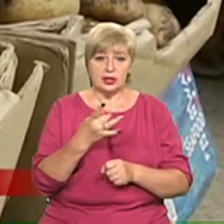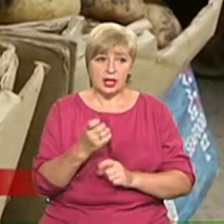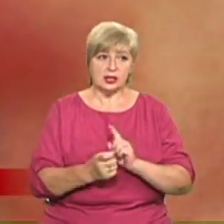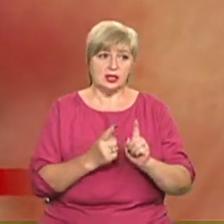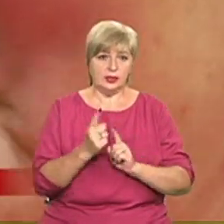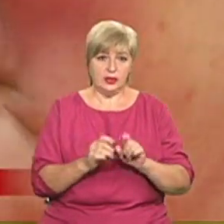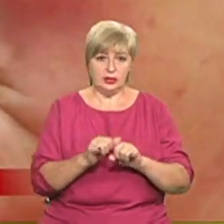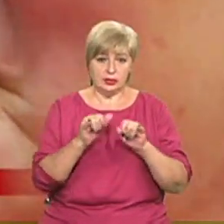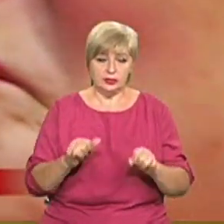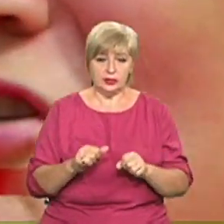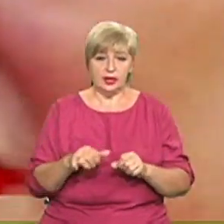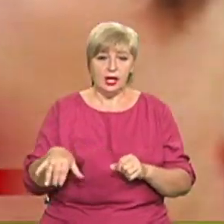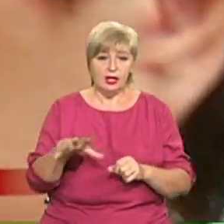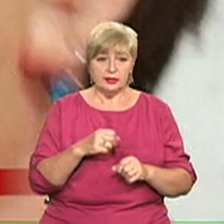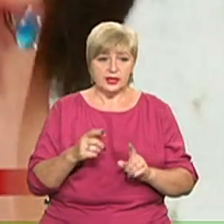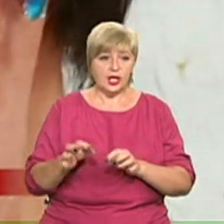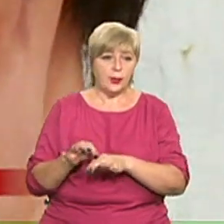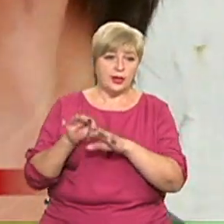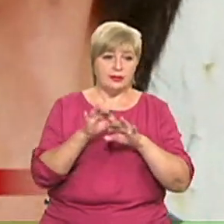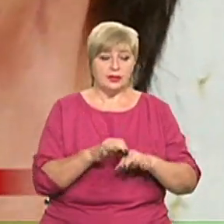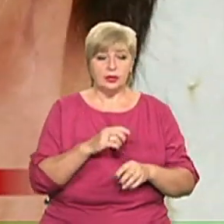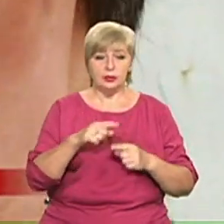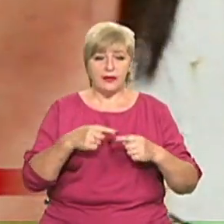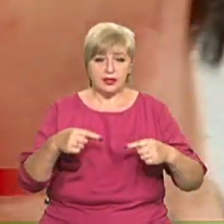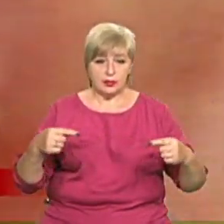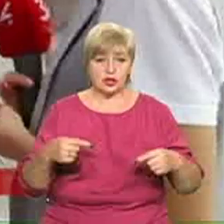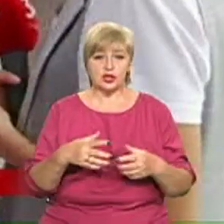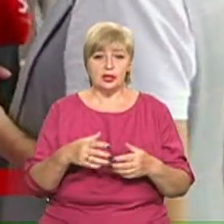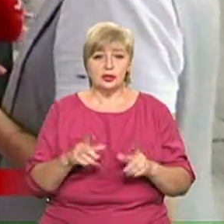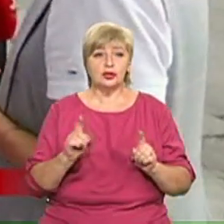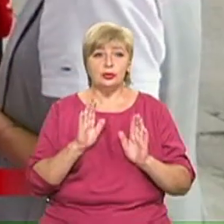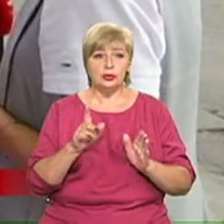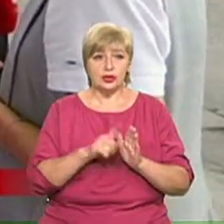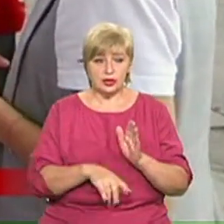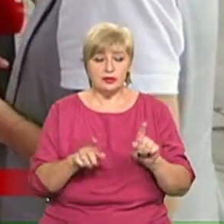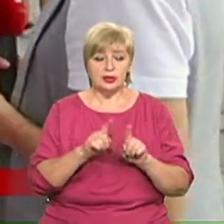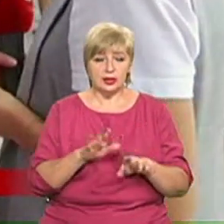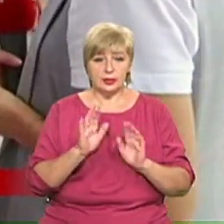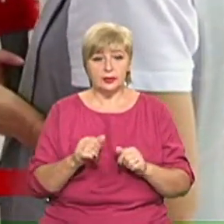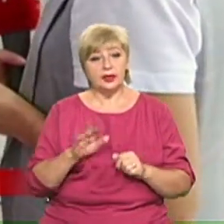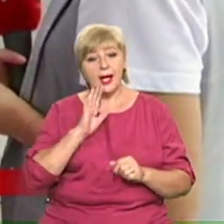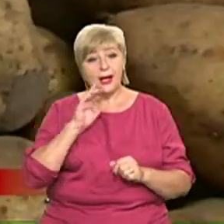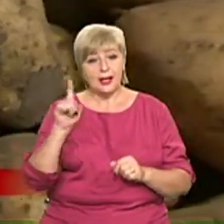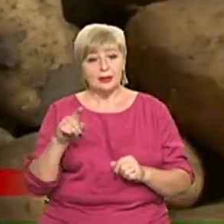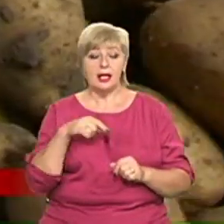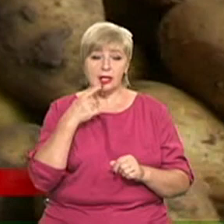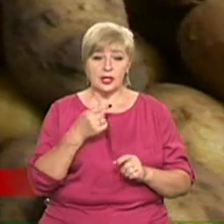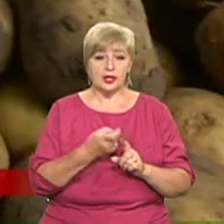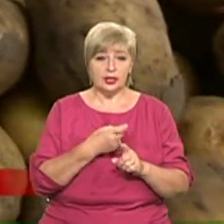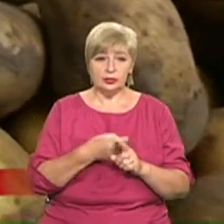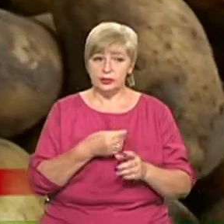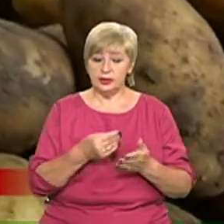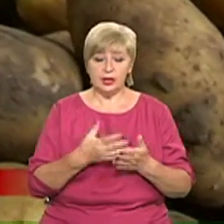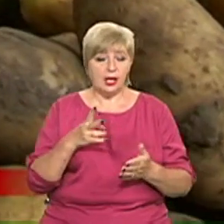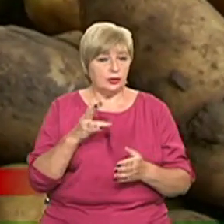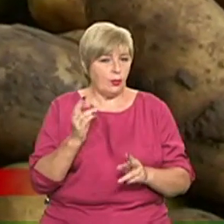Звісно, це не годиться. Всіх переведемо на вермішель, на рожки. Що буде дешевле, так і будемо. А ось Настя каже, картопля хоч і дорога, та без неї